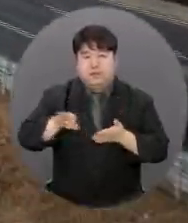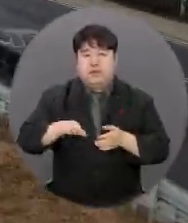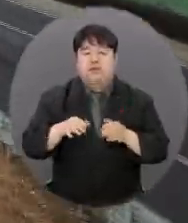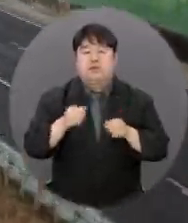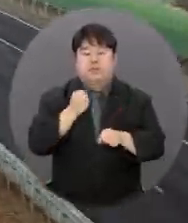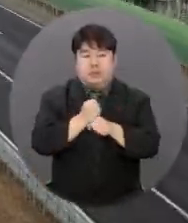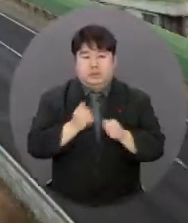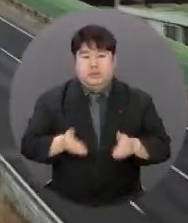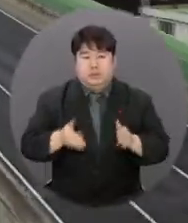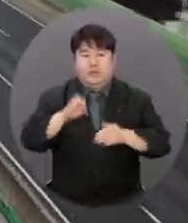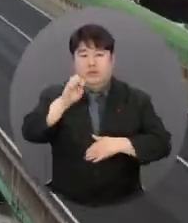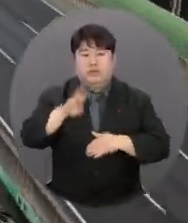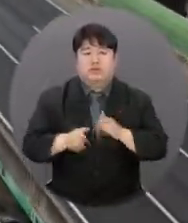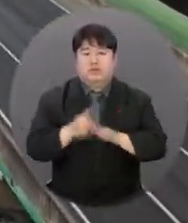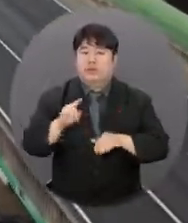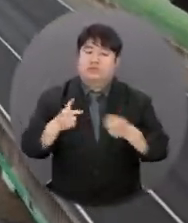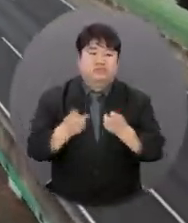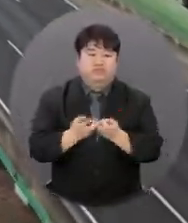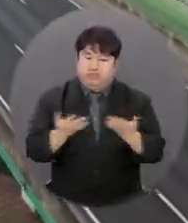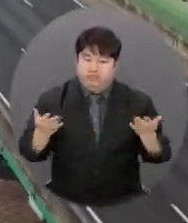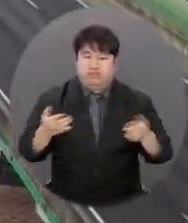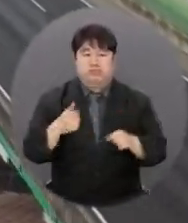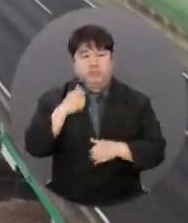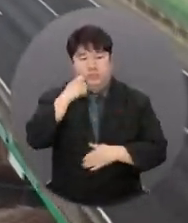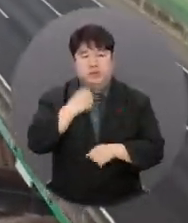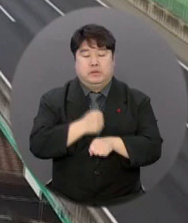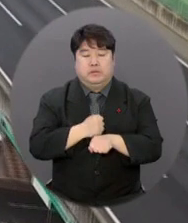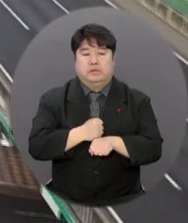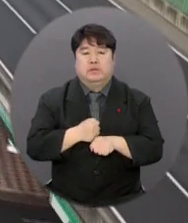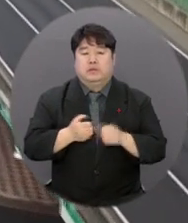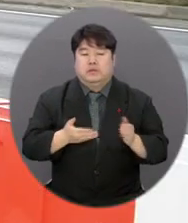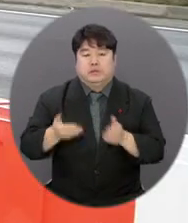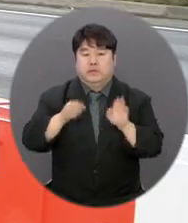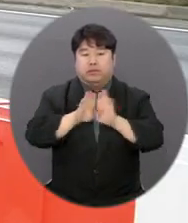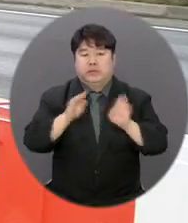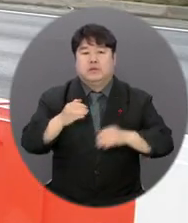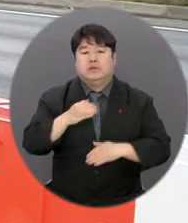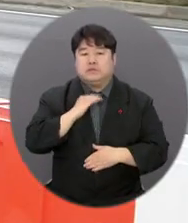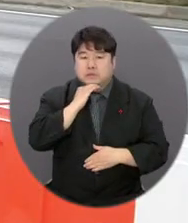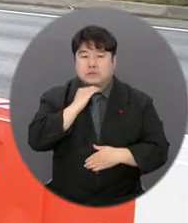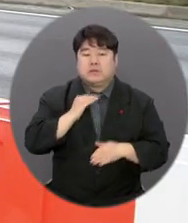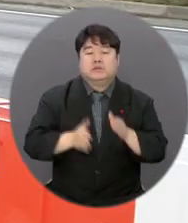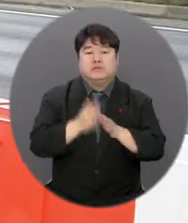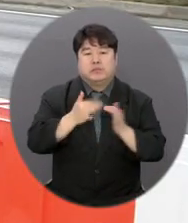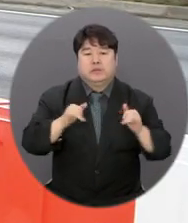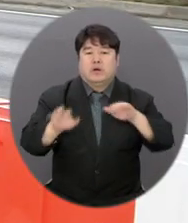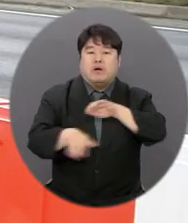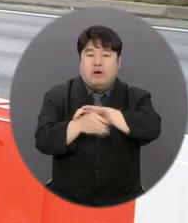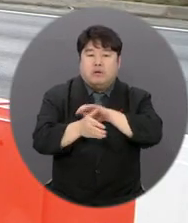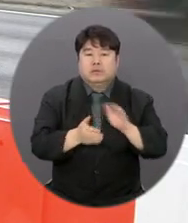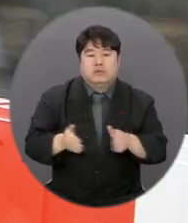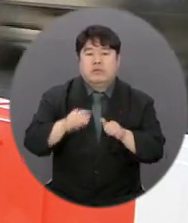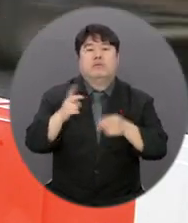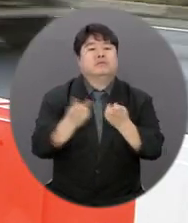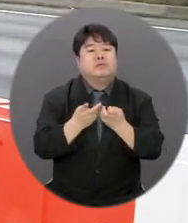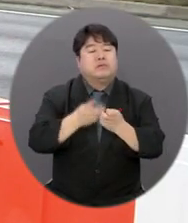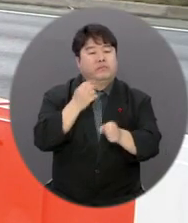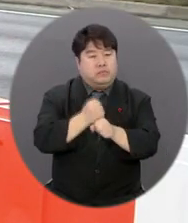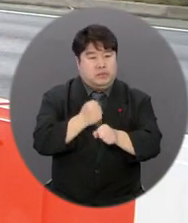광주시가 이러지도 저러지도 못하고 있는 사이에 도로 개통을 기다렸던 시민들이나 이런 엉터리 도로가 어떻게